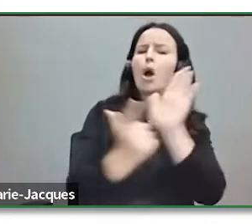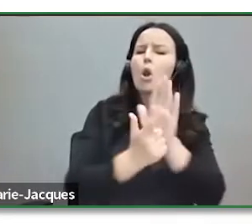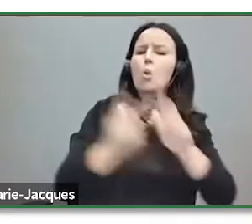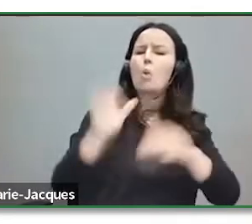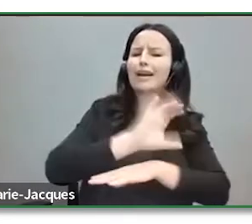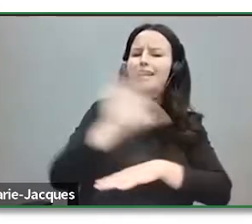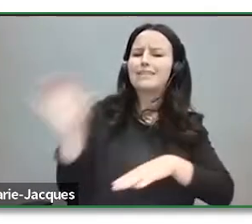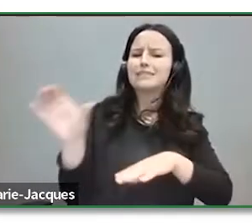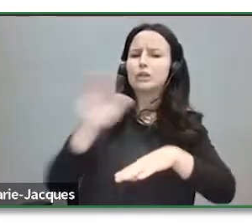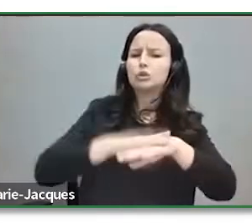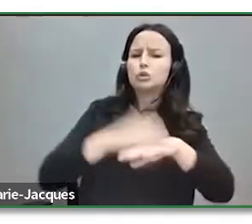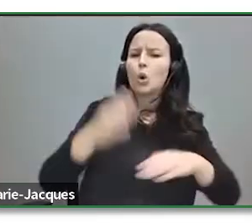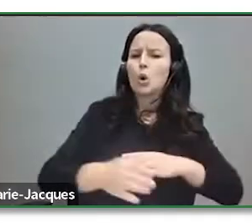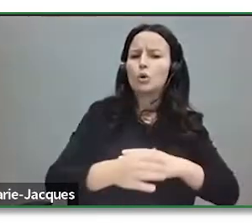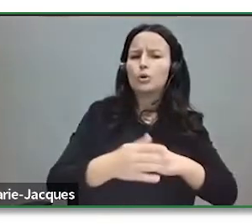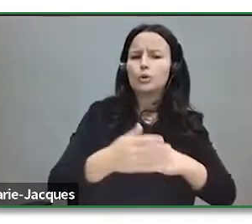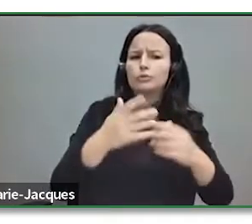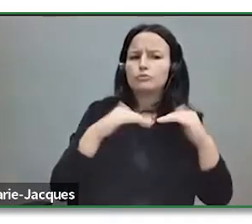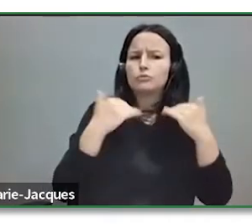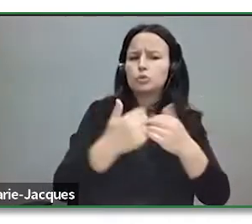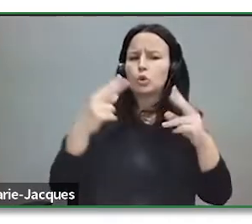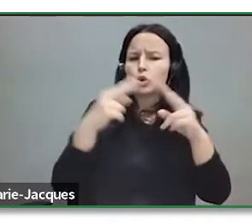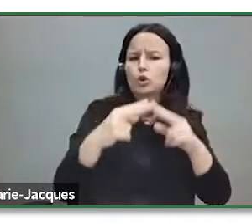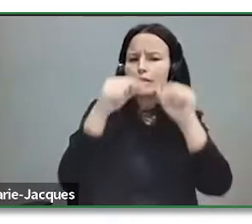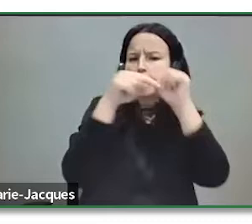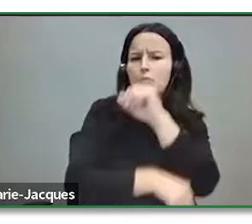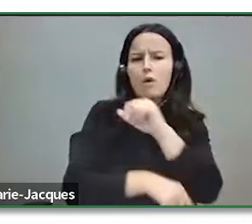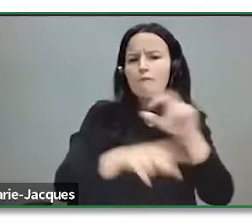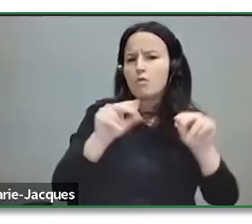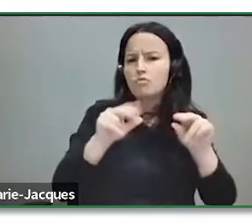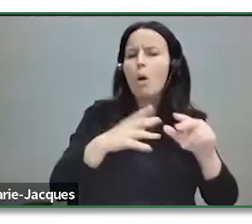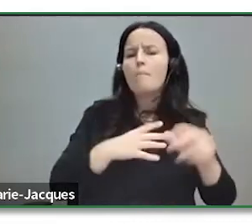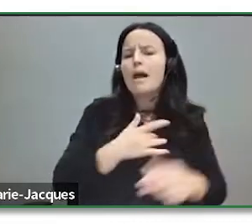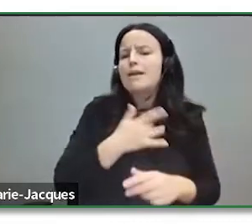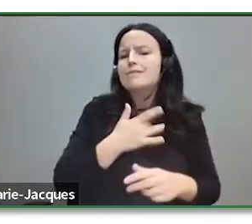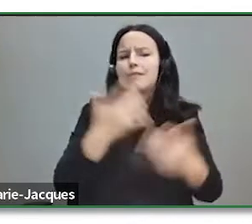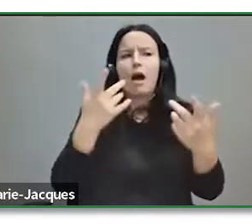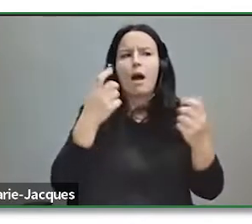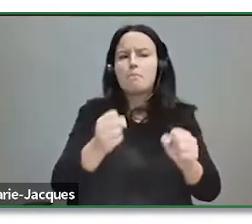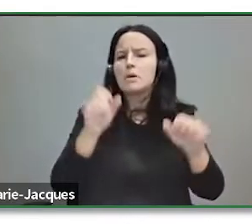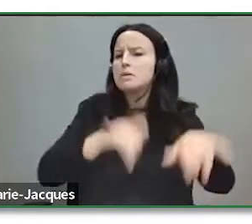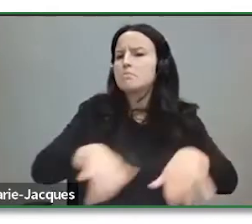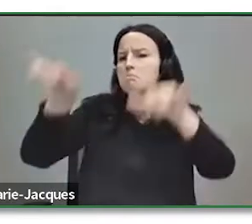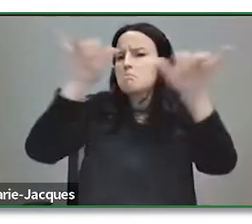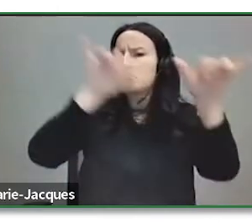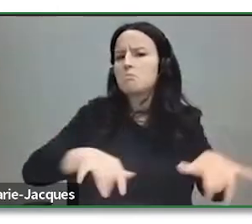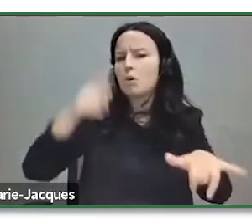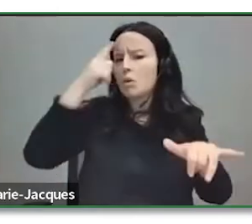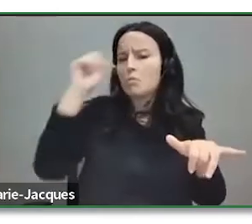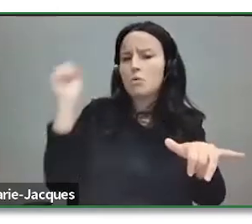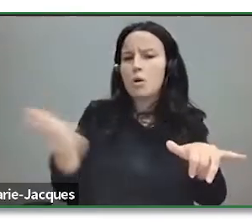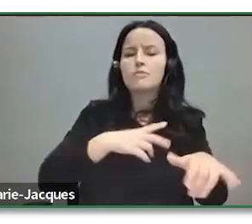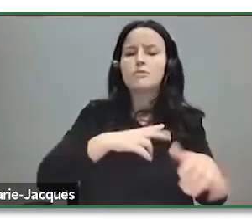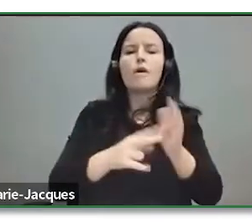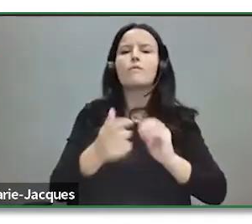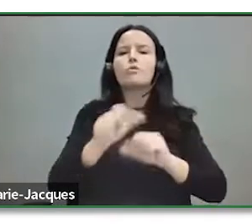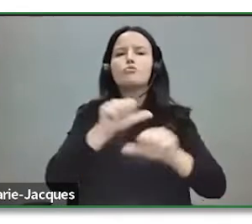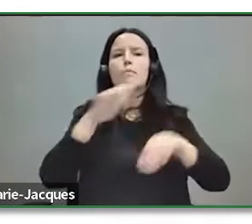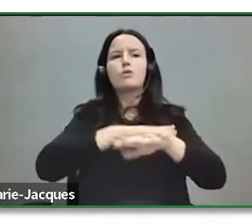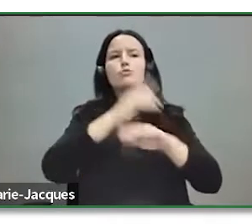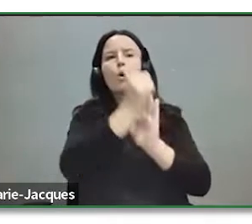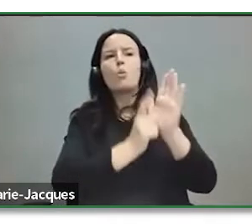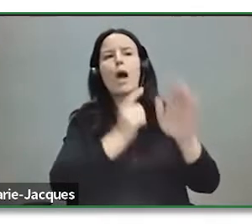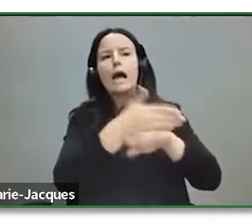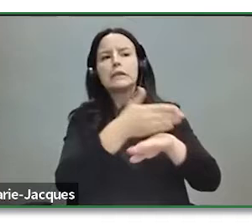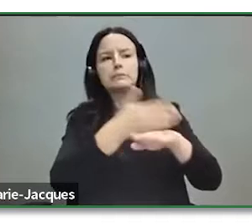auxquels nous sommes confrontés aux États-Unis, sans doute sont semblables et universels. Mais je ne vais pas me concentrer uniquement sur les lois d'accessibilité, si